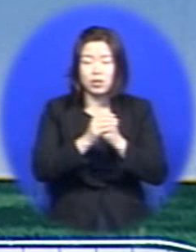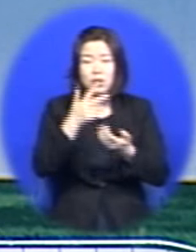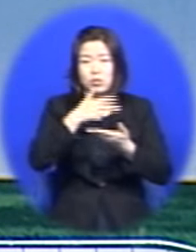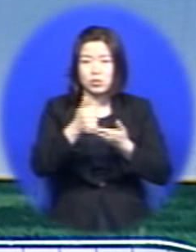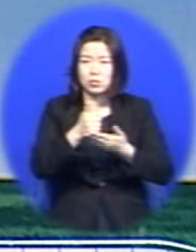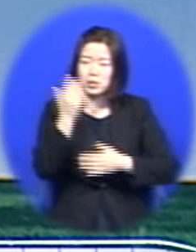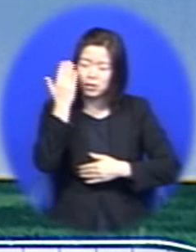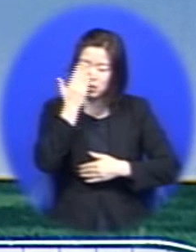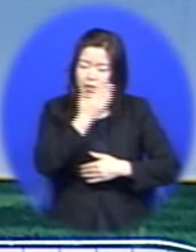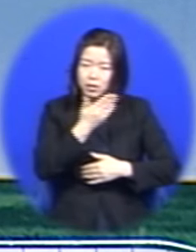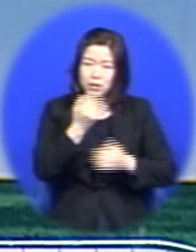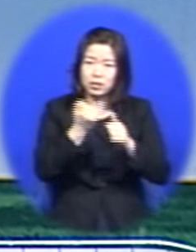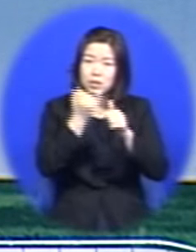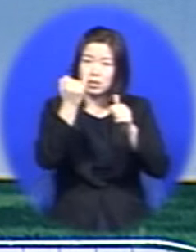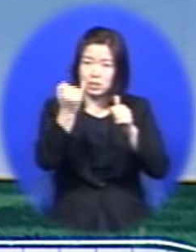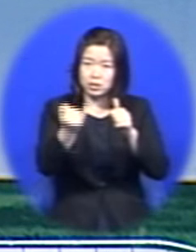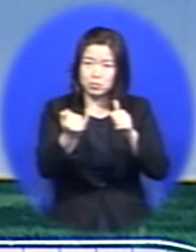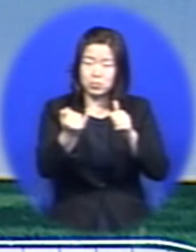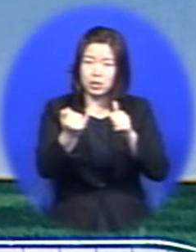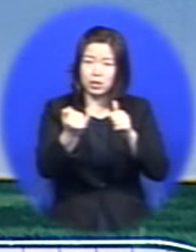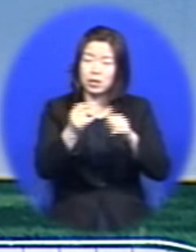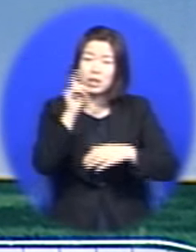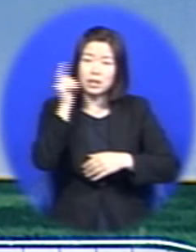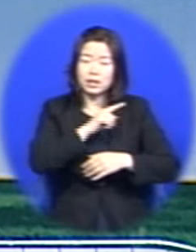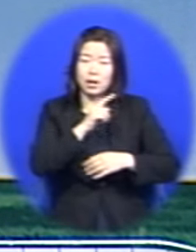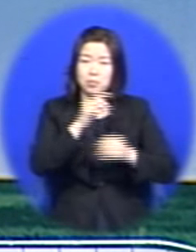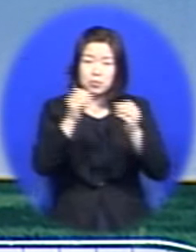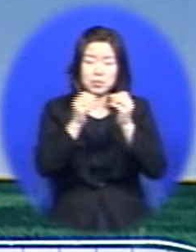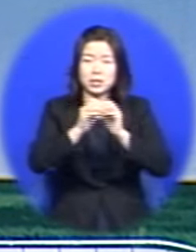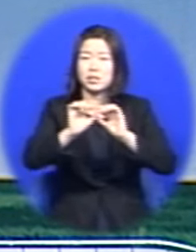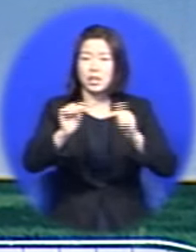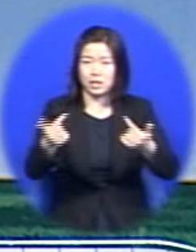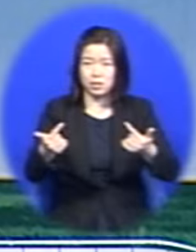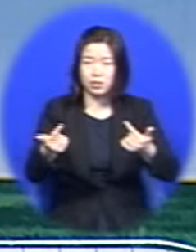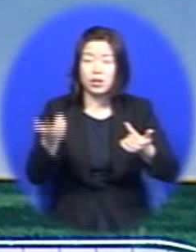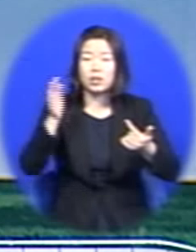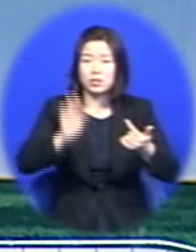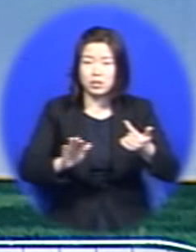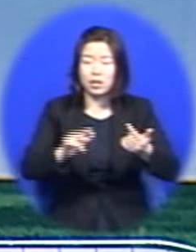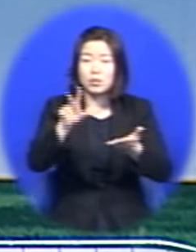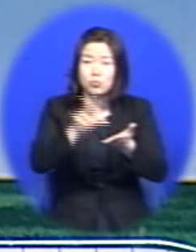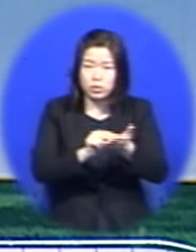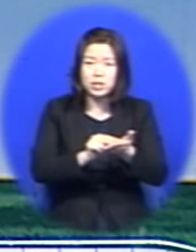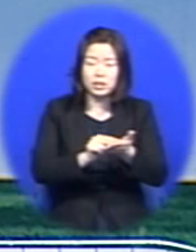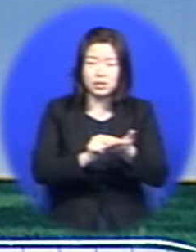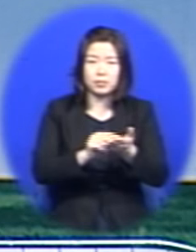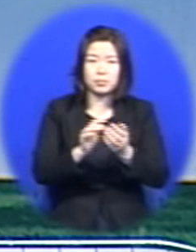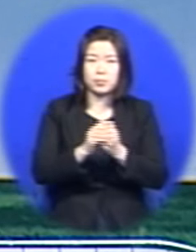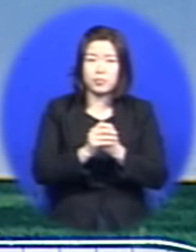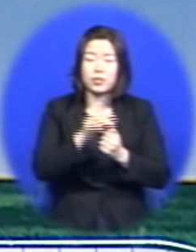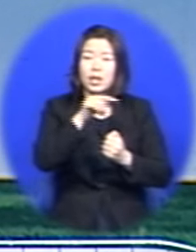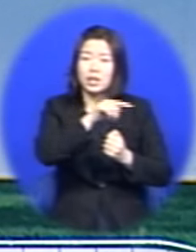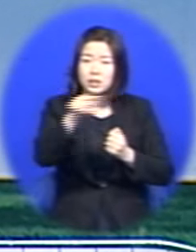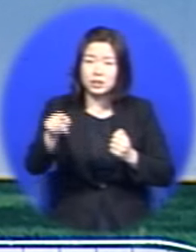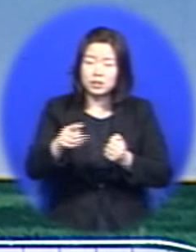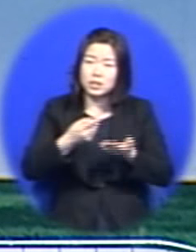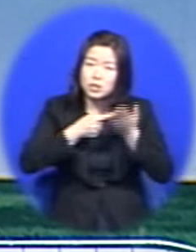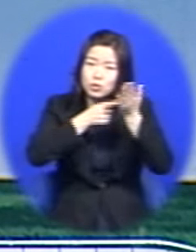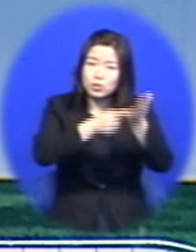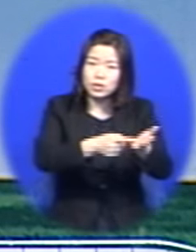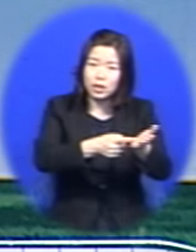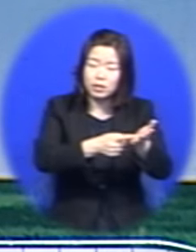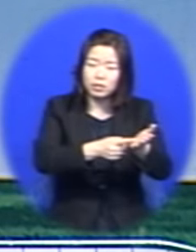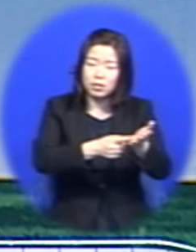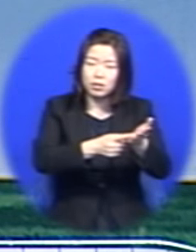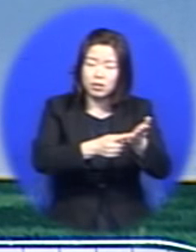하는 것은 절대로 나쁜 메시지는 아니에요. 그런데 문제는 그들이 주장하는 것을